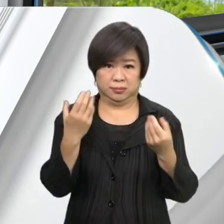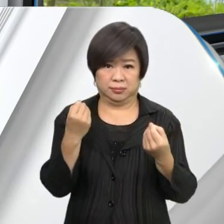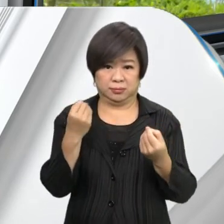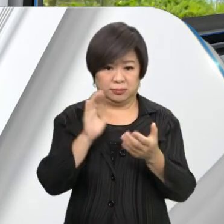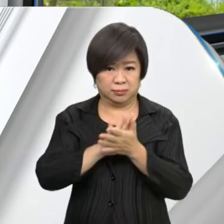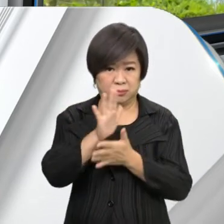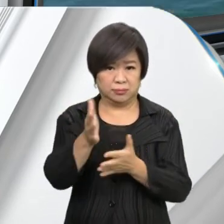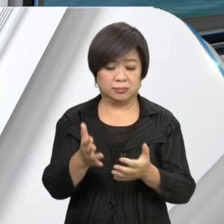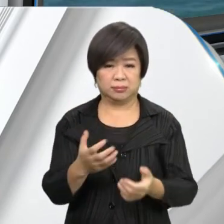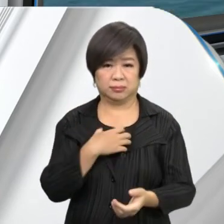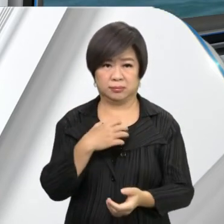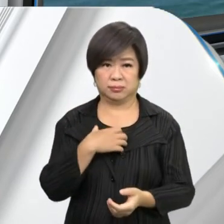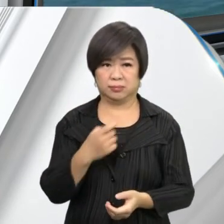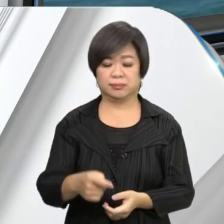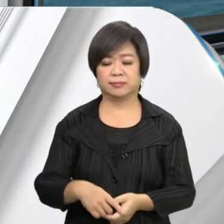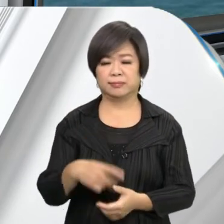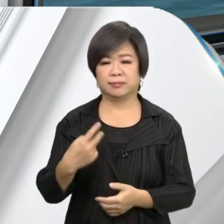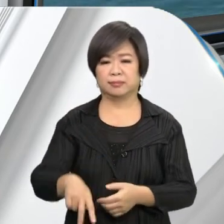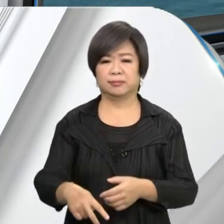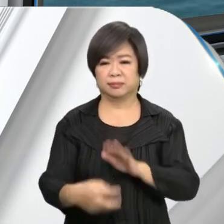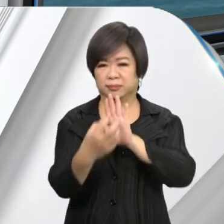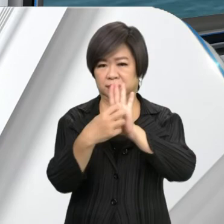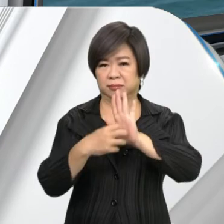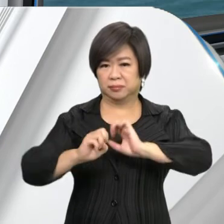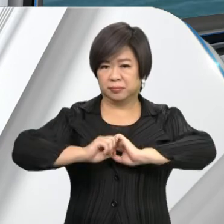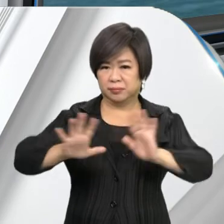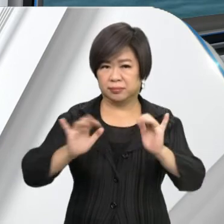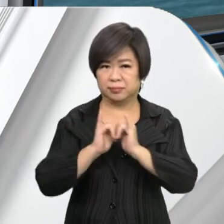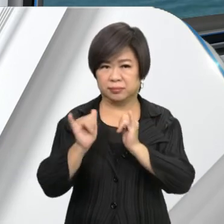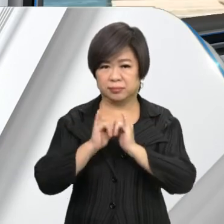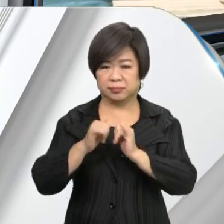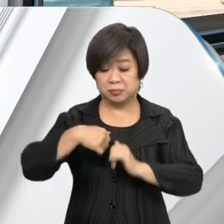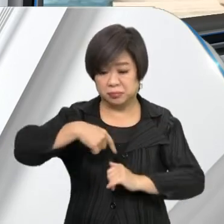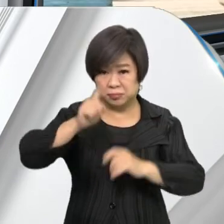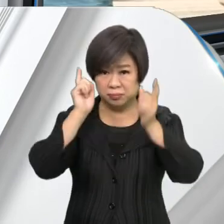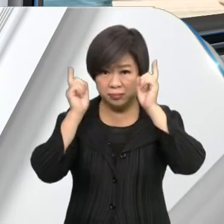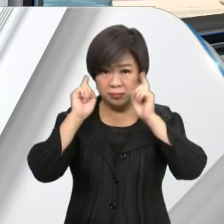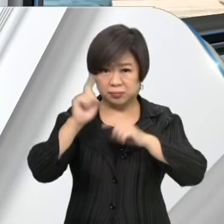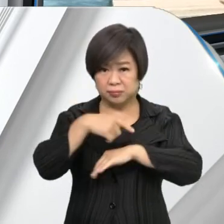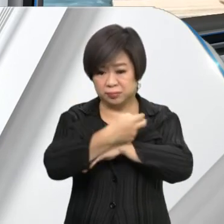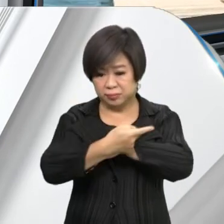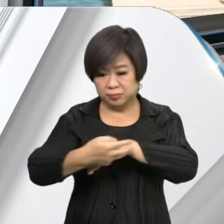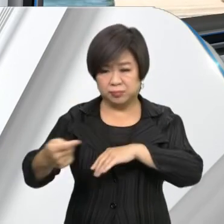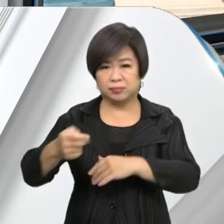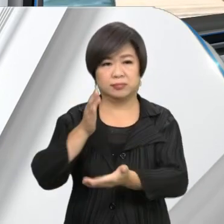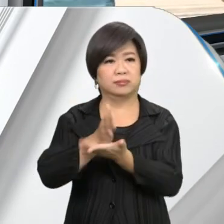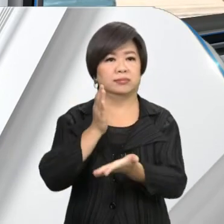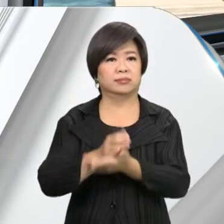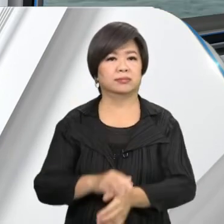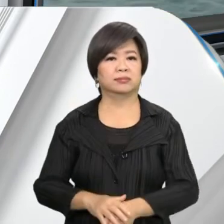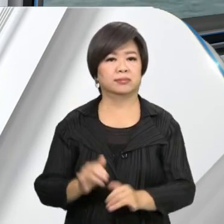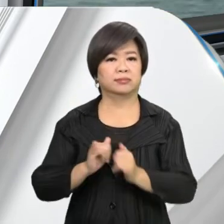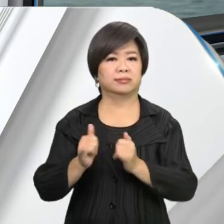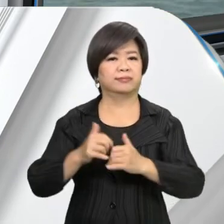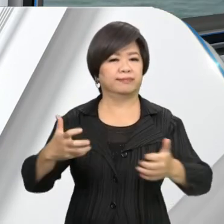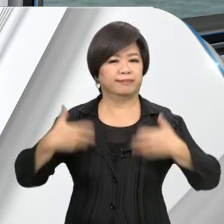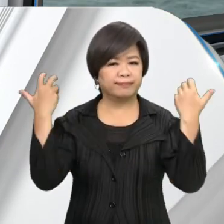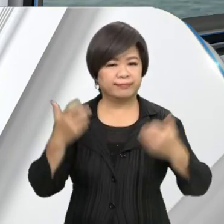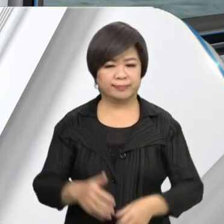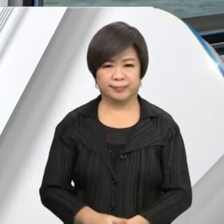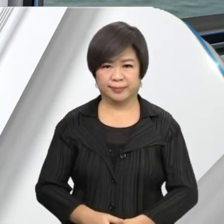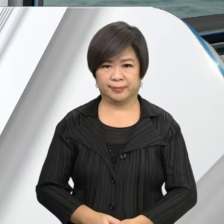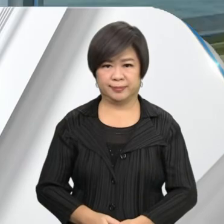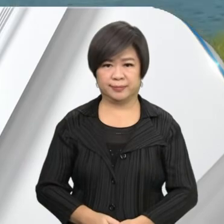危险，让政府过去把公告禁止民众来调为高水抽水，啥引起的当作民众反弹。